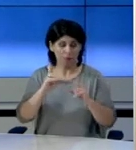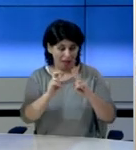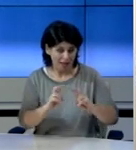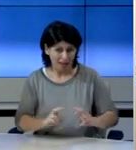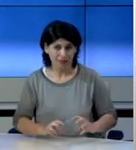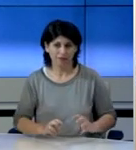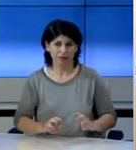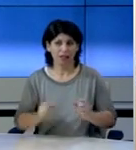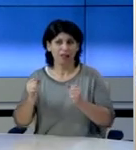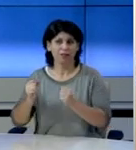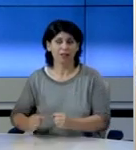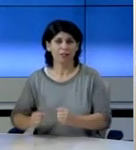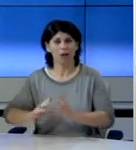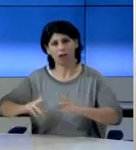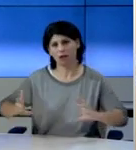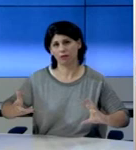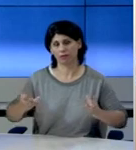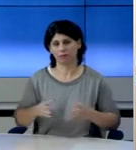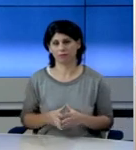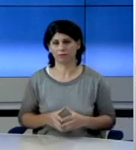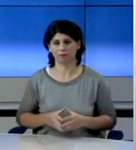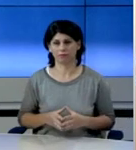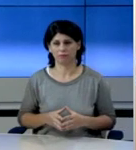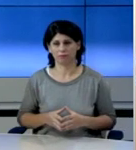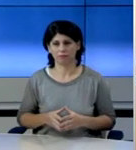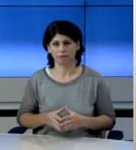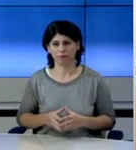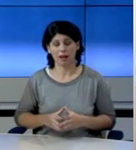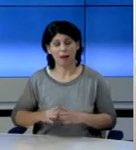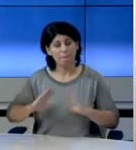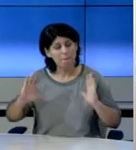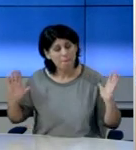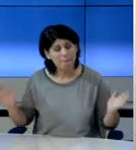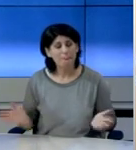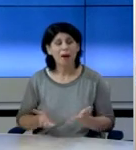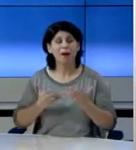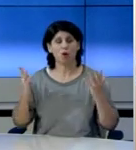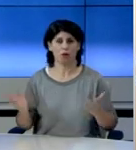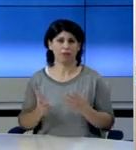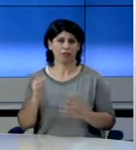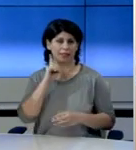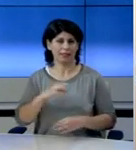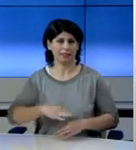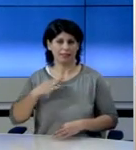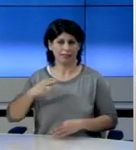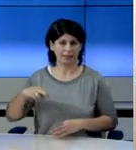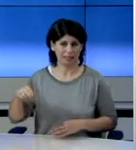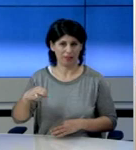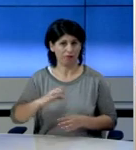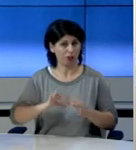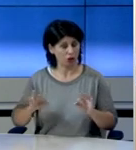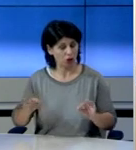έρευνα, θεσμική παρεκτροπή. Παρόλα αυτά όμως, κυρίες και κύριοι συνάδελφοι, και η ιστορία θα το κρίνει